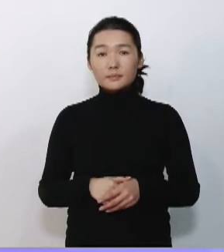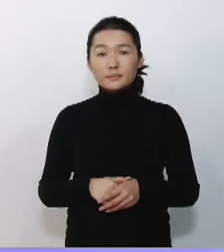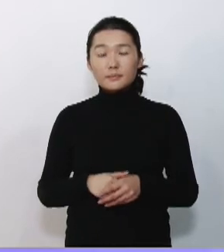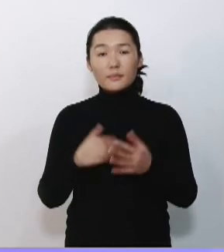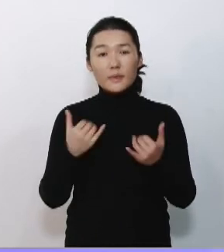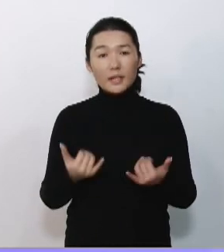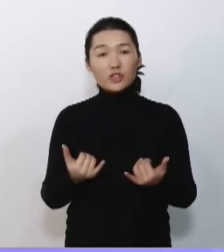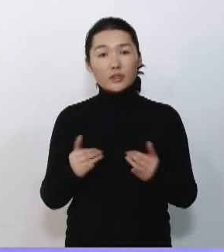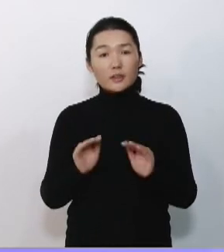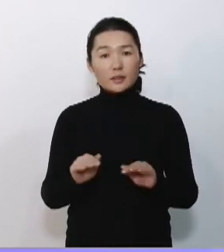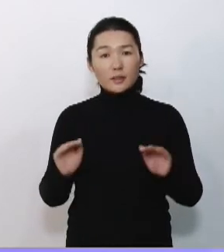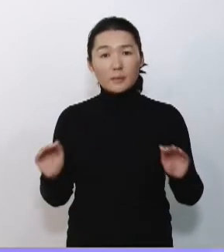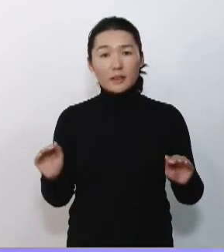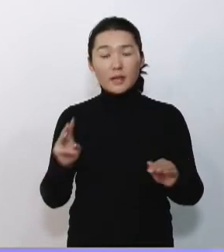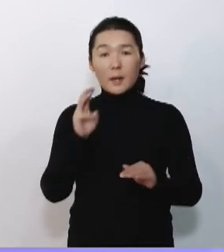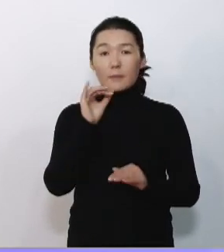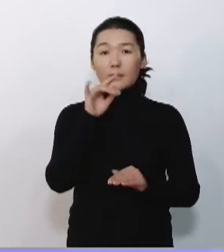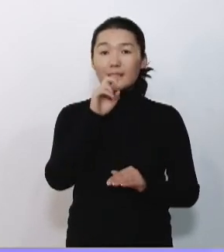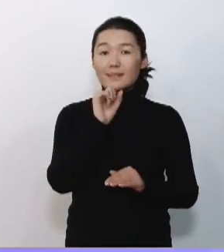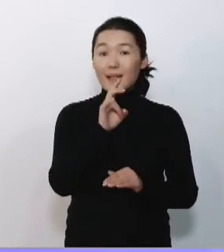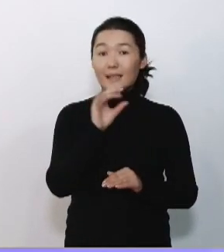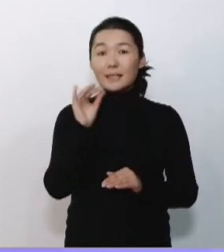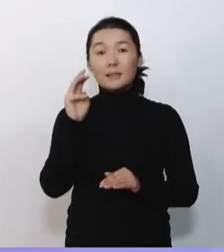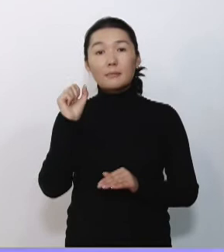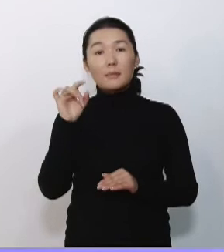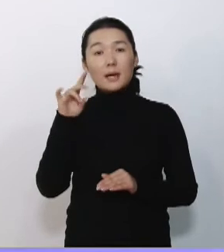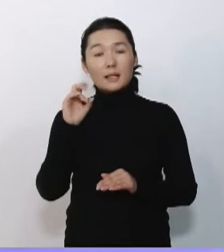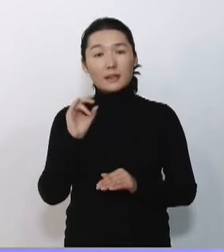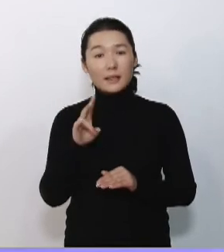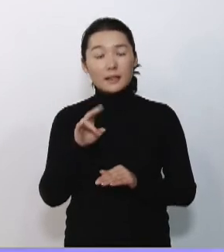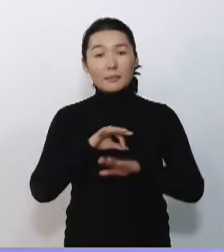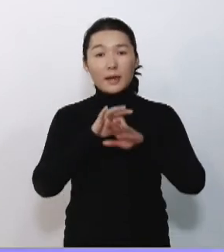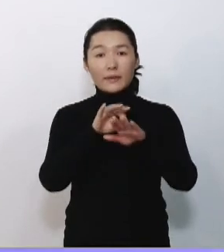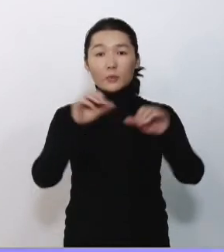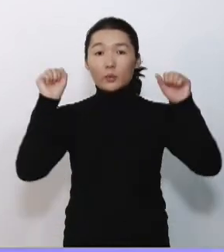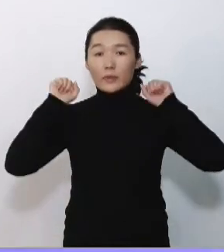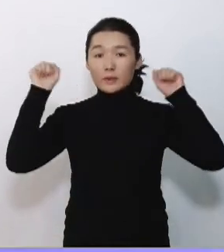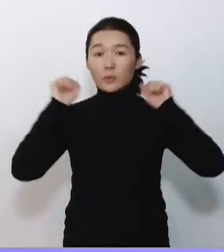А сейчас, ребята, Мирлан и Марлен проведут физкульт-минутку.